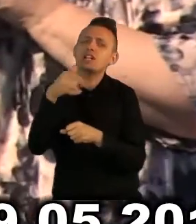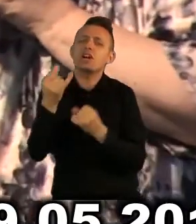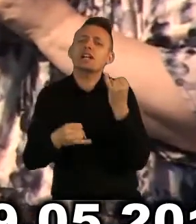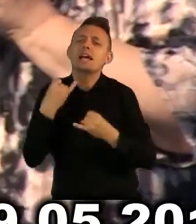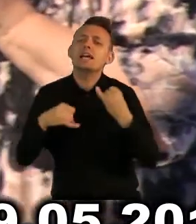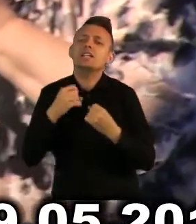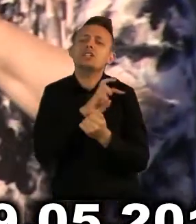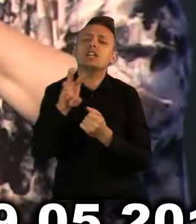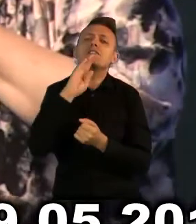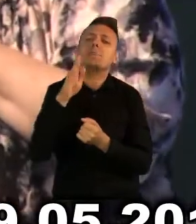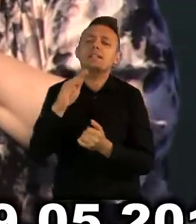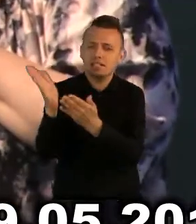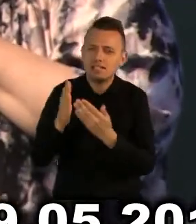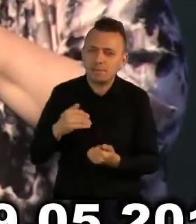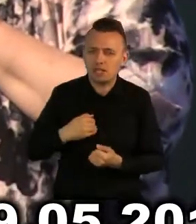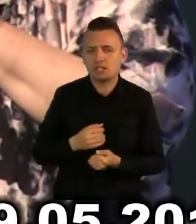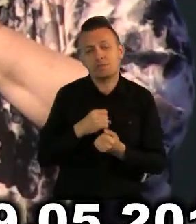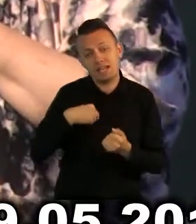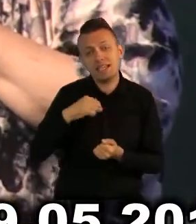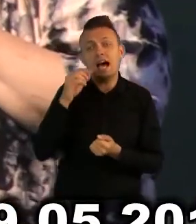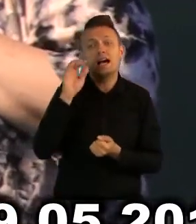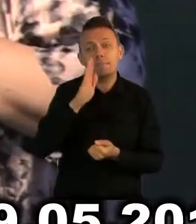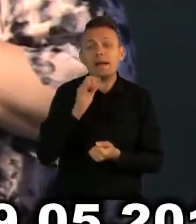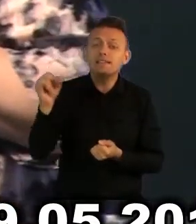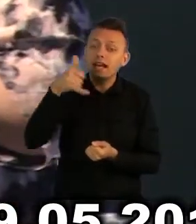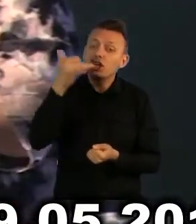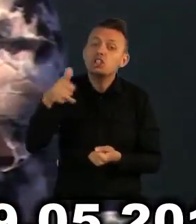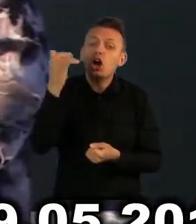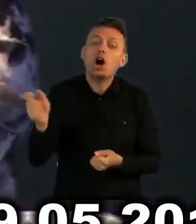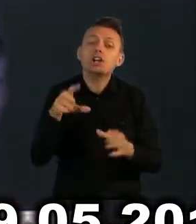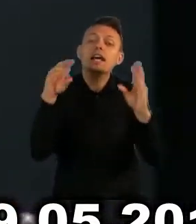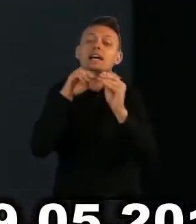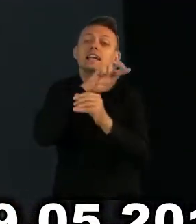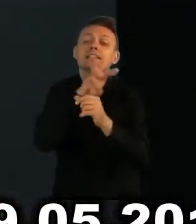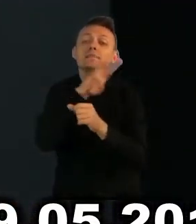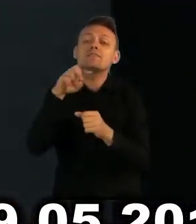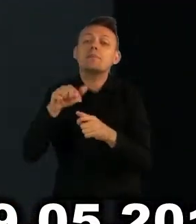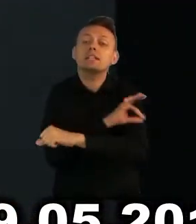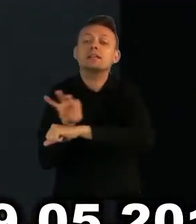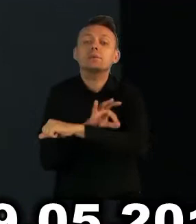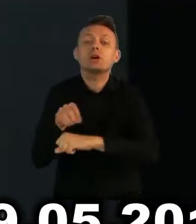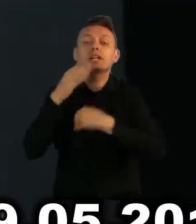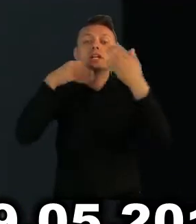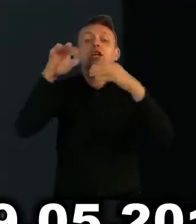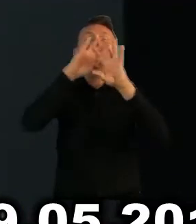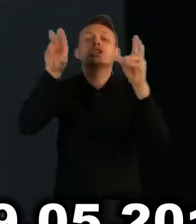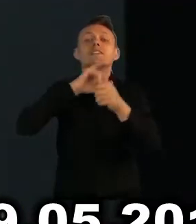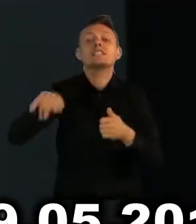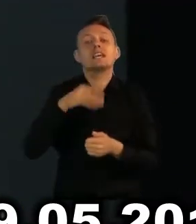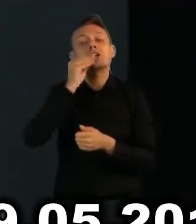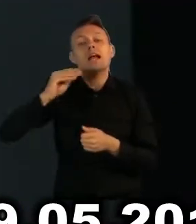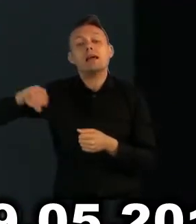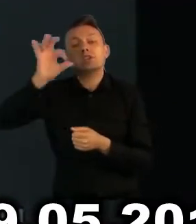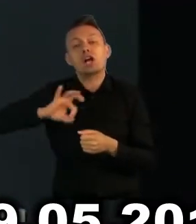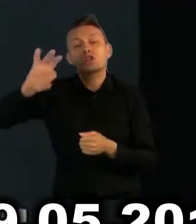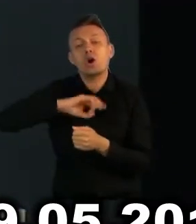z tym projektem Wam z Wami. Wszystkim mamom życzę rzeczywiście wszystkiego najlepszego z okazji dnia mam. Tym, które jeszcze mamami nie są, a już